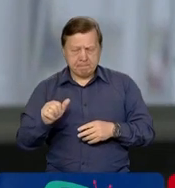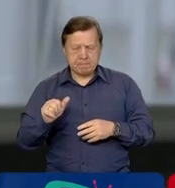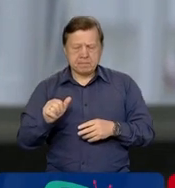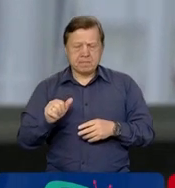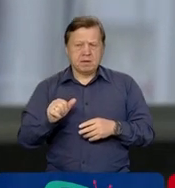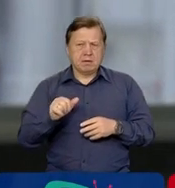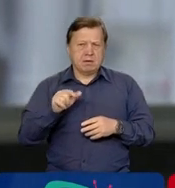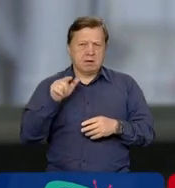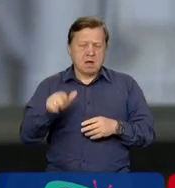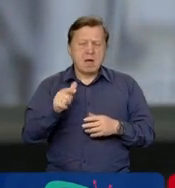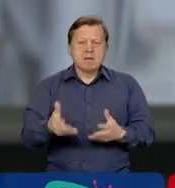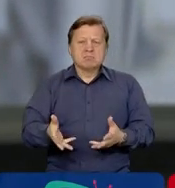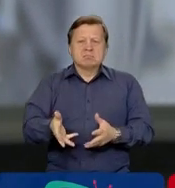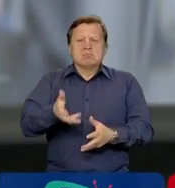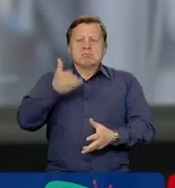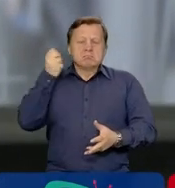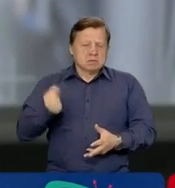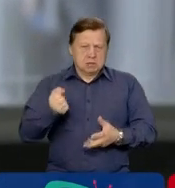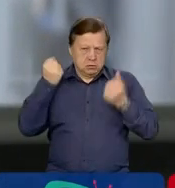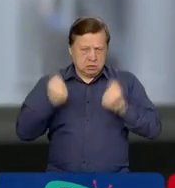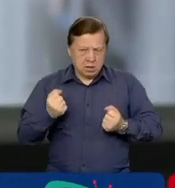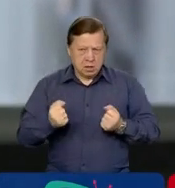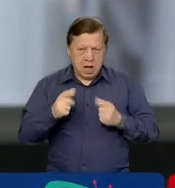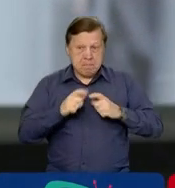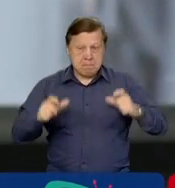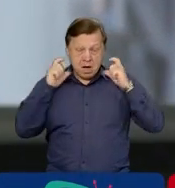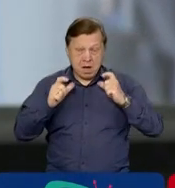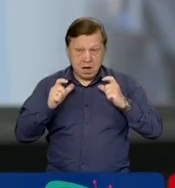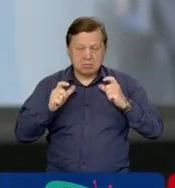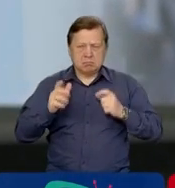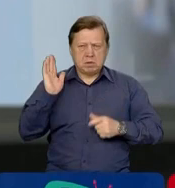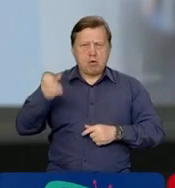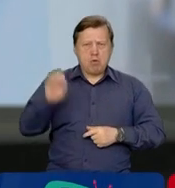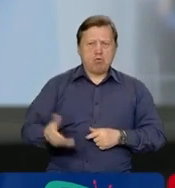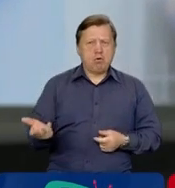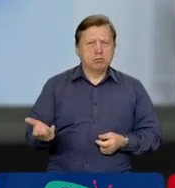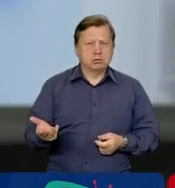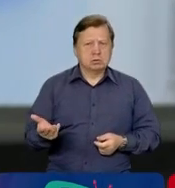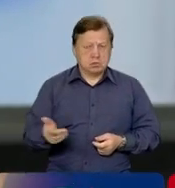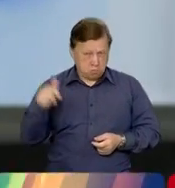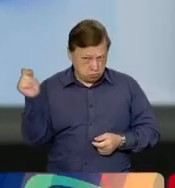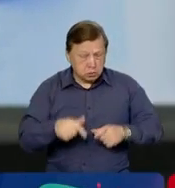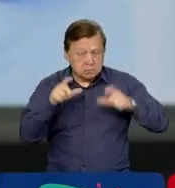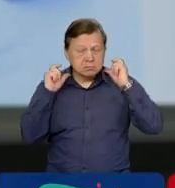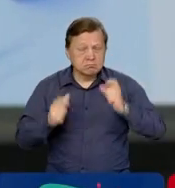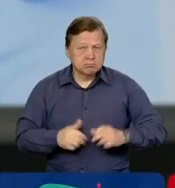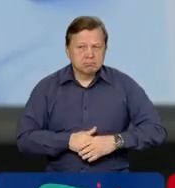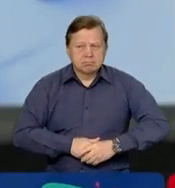po prostu złapać powietrza, więc myślę, że w maseczce będzie tylko gorzej. Czy też musi nosić